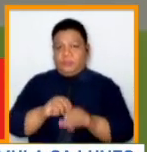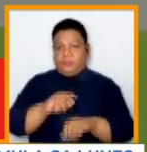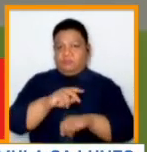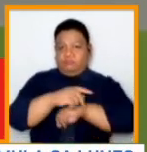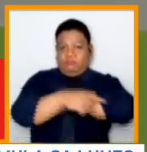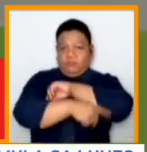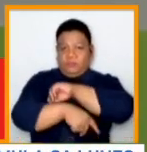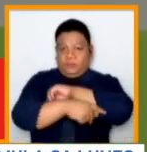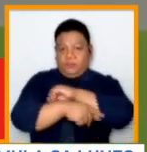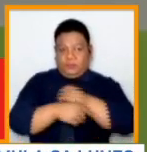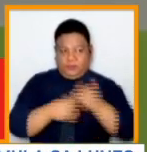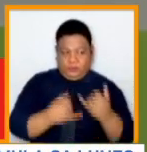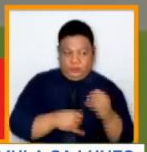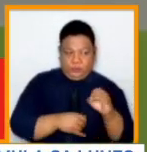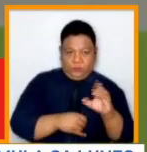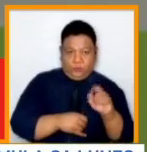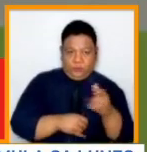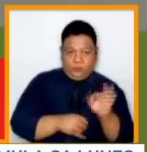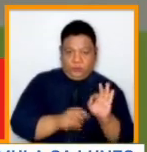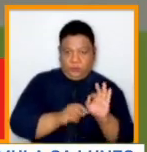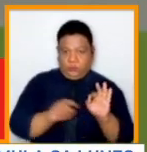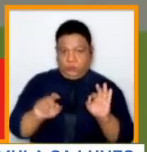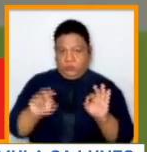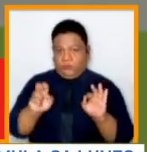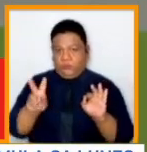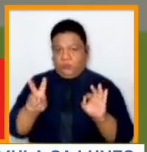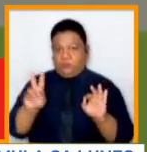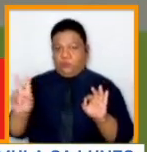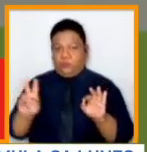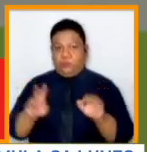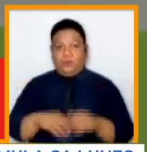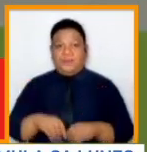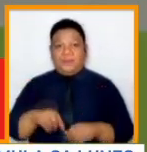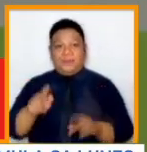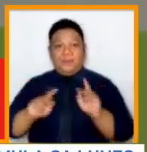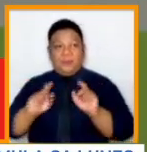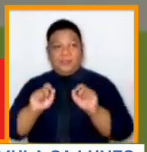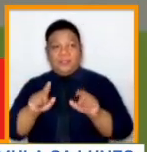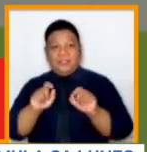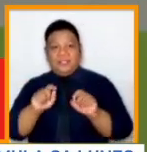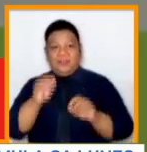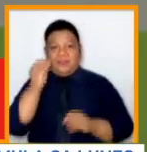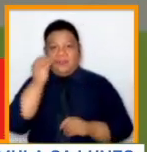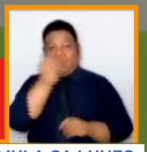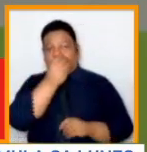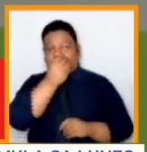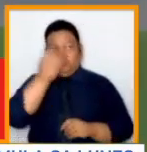Namomroblema naman ang mga nagtitinda ng bulaklak kung paano nila mababawi ang kanilang puhunan.